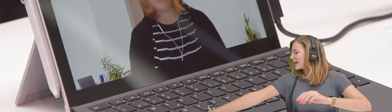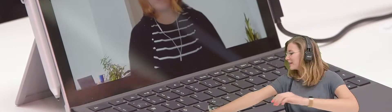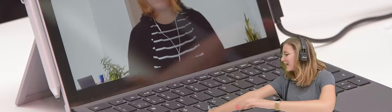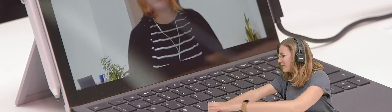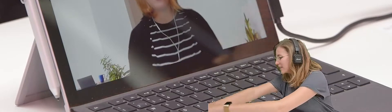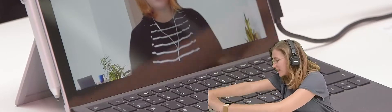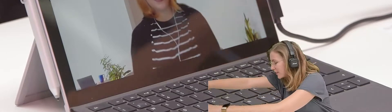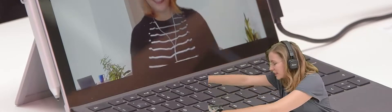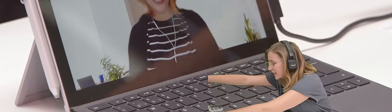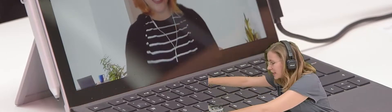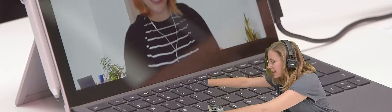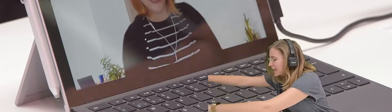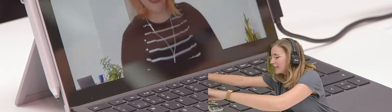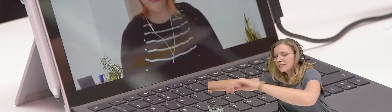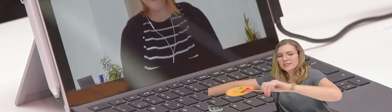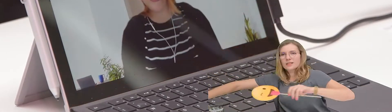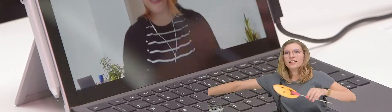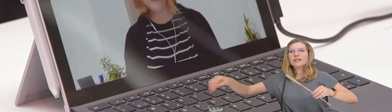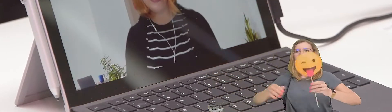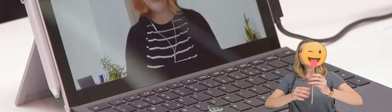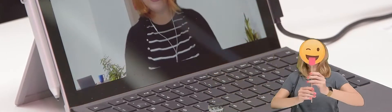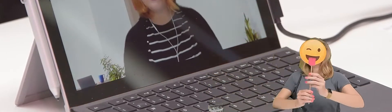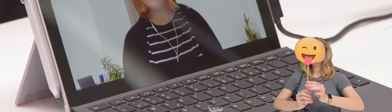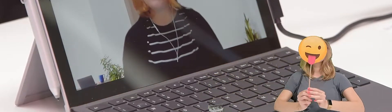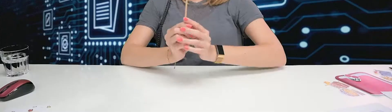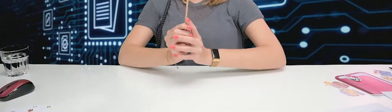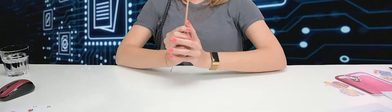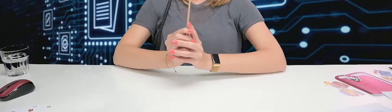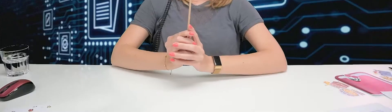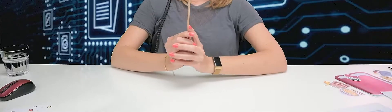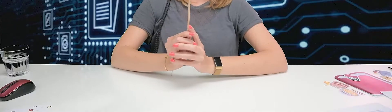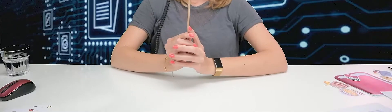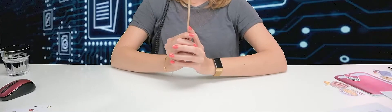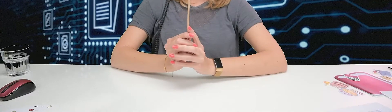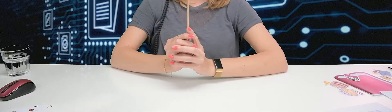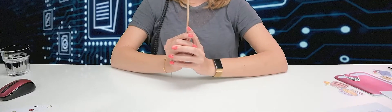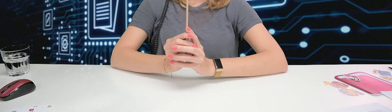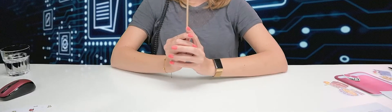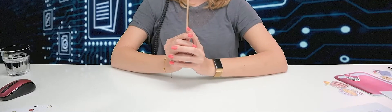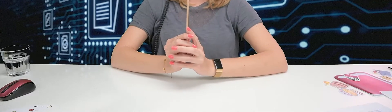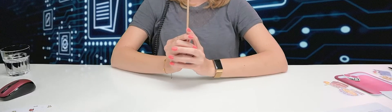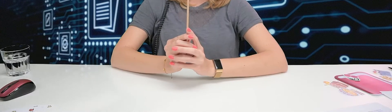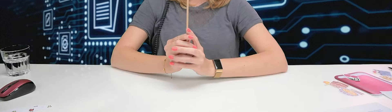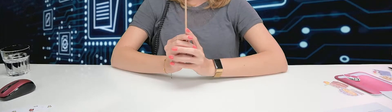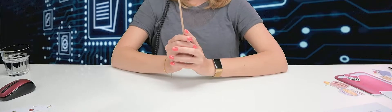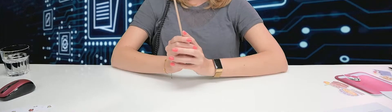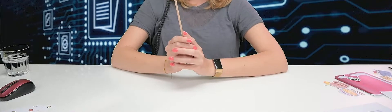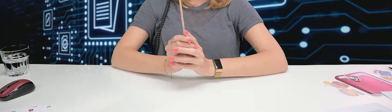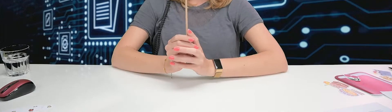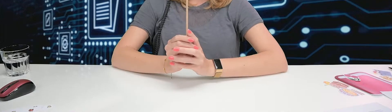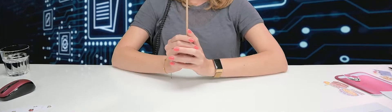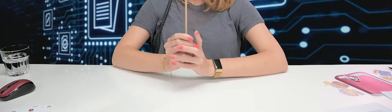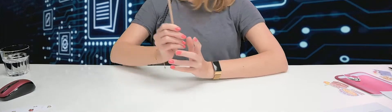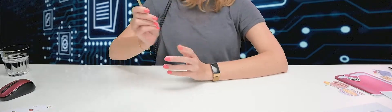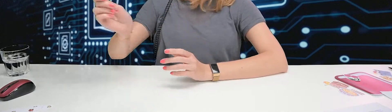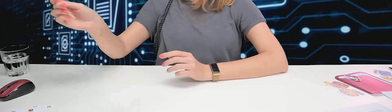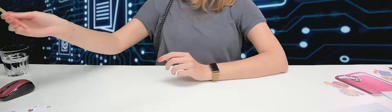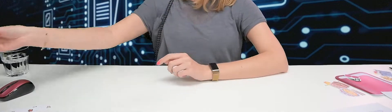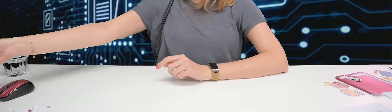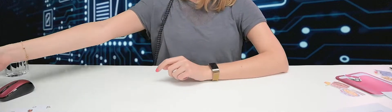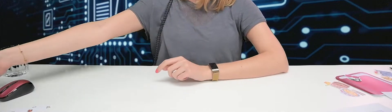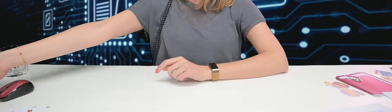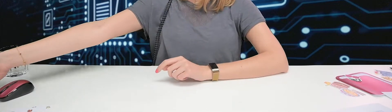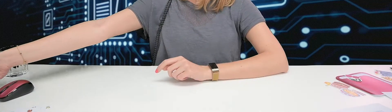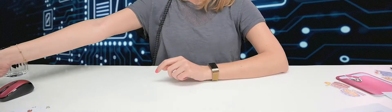da? Hab ich da, warte. Hier, sogar. Also sowas. Genau, wie Gesichter, die ein bestimmtes Gefühl ausdrücken zum